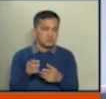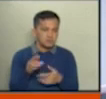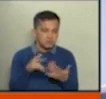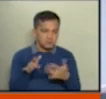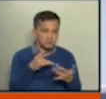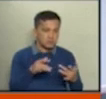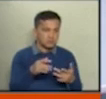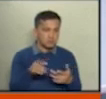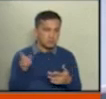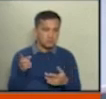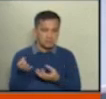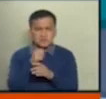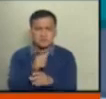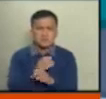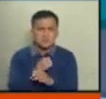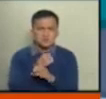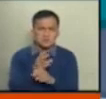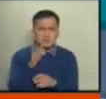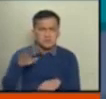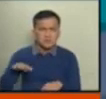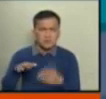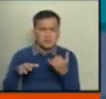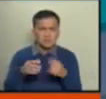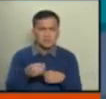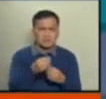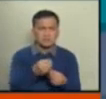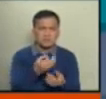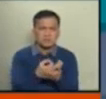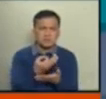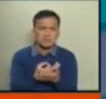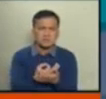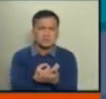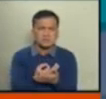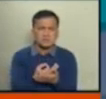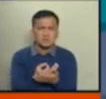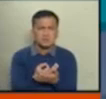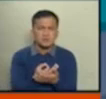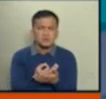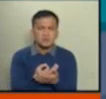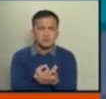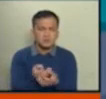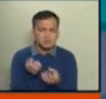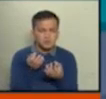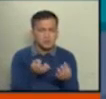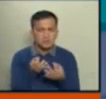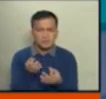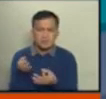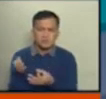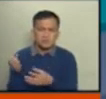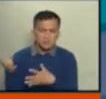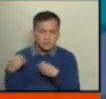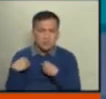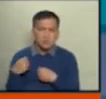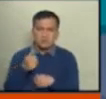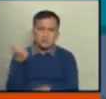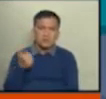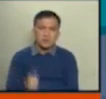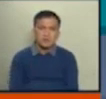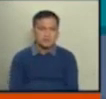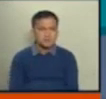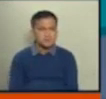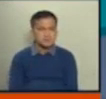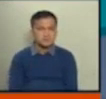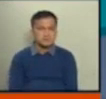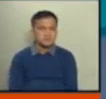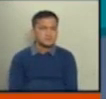po binubusog po niya sa pera. Bakit hindi niyo binibigyan ng pera yung bata? Kaya yung mga bigay sa ibang tao, tinatanggap niya? Sir, hindi po